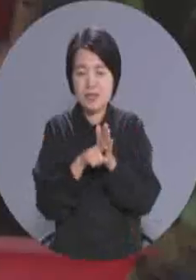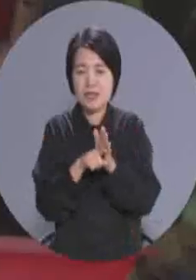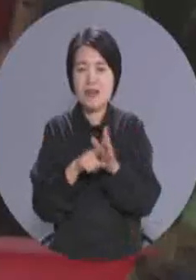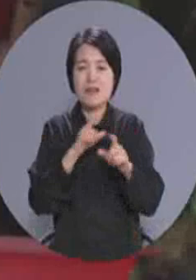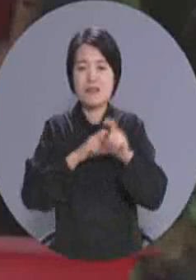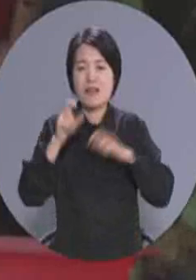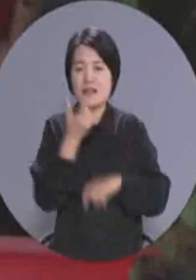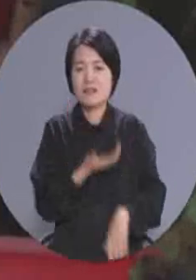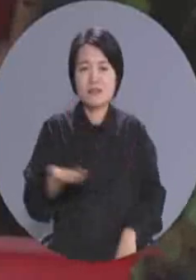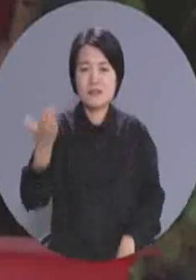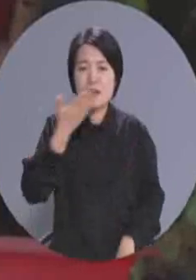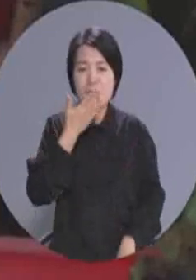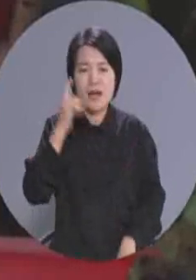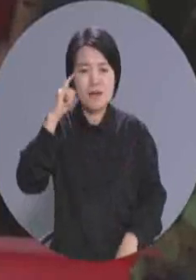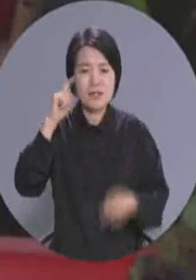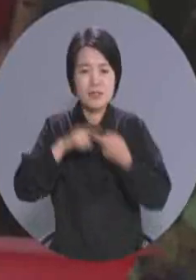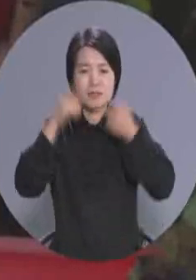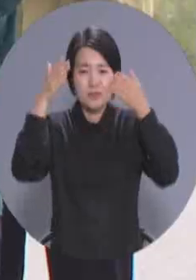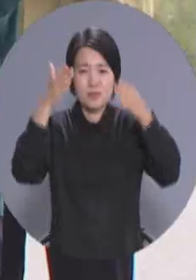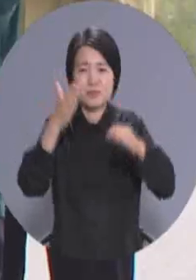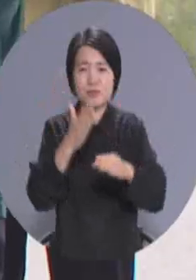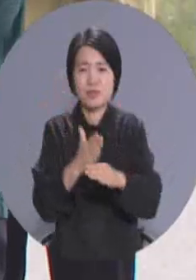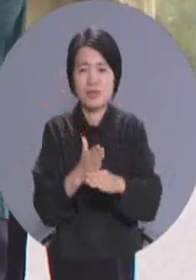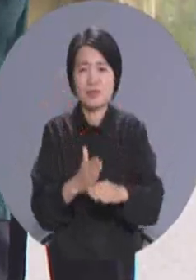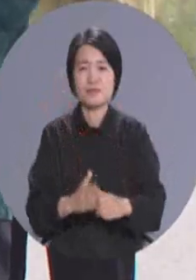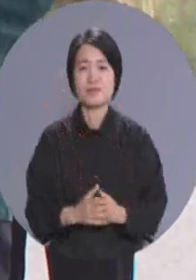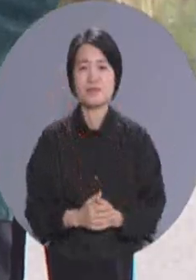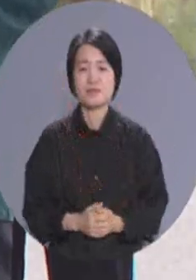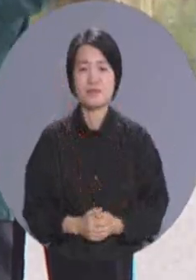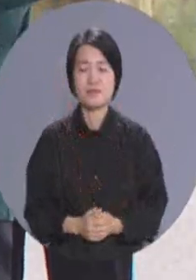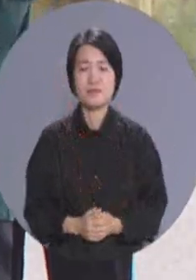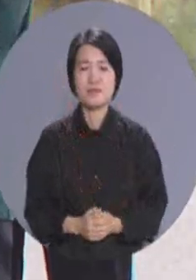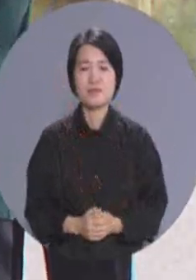향상될 수 있을지 주목됩니다 MBC 뉴스 최우식